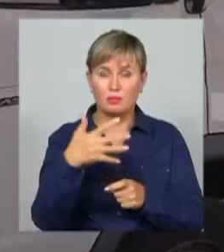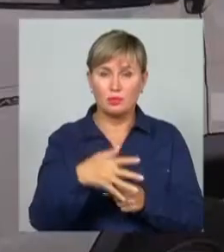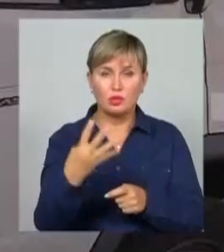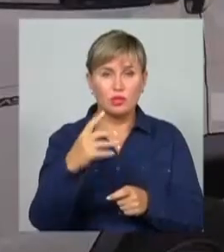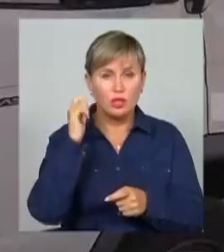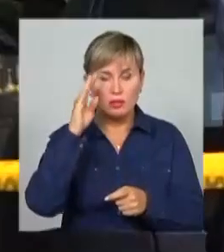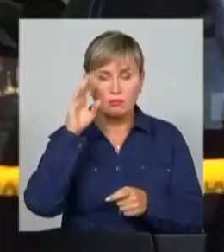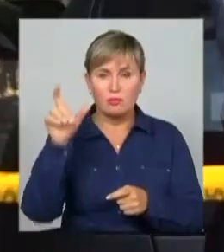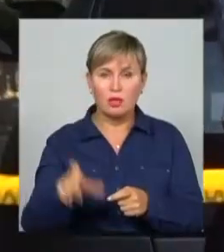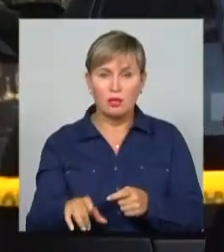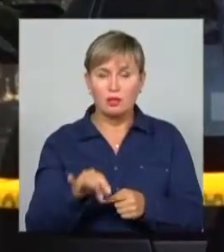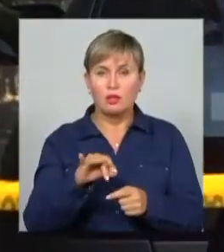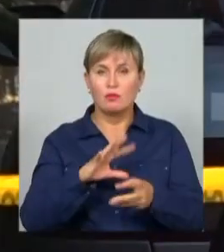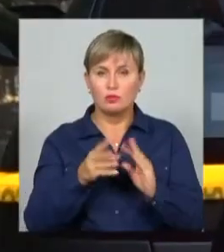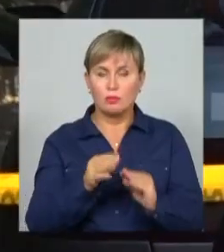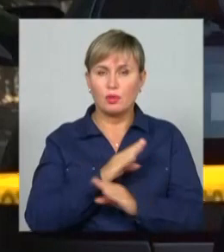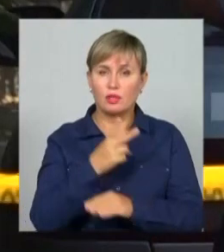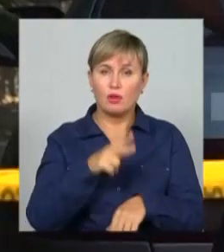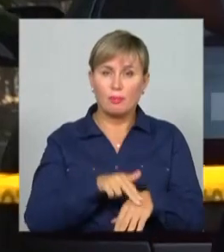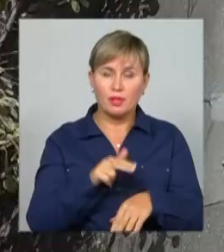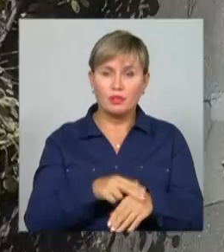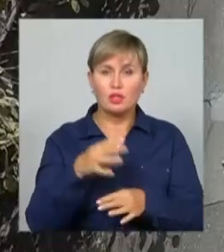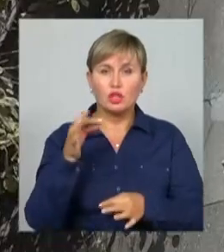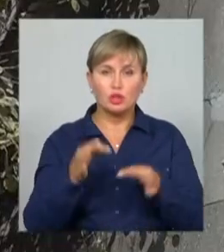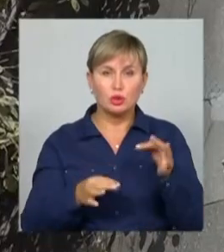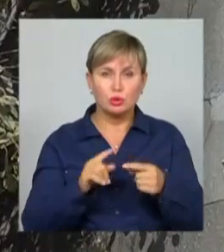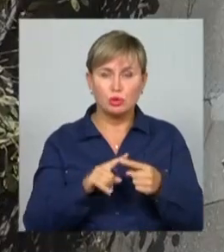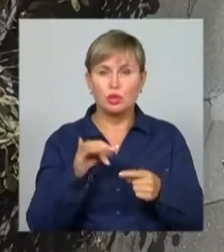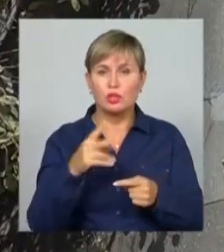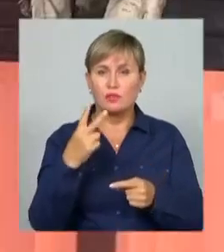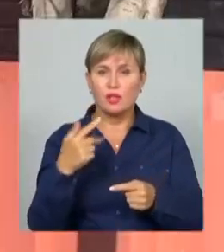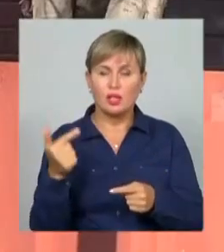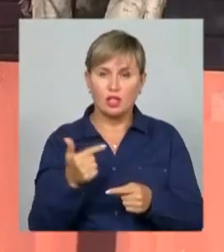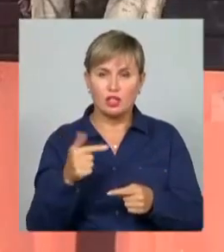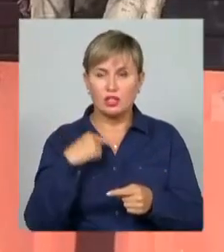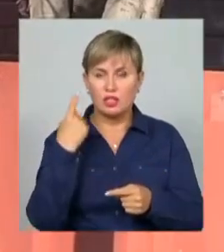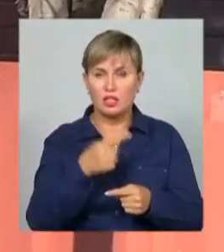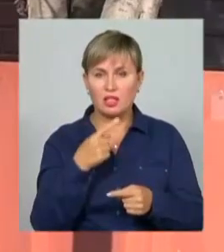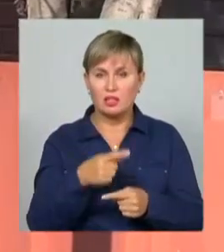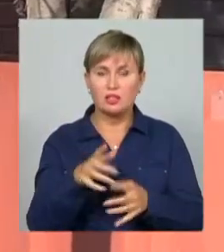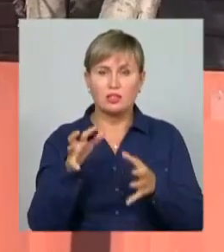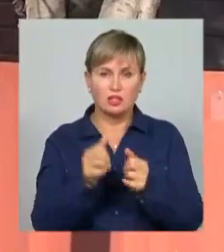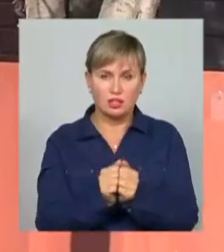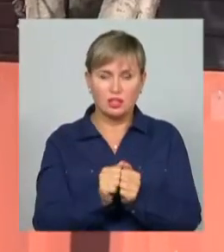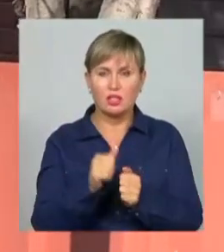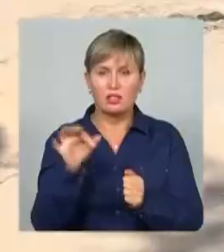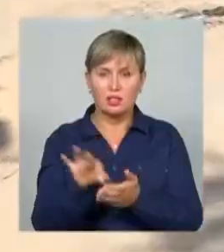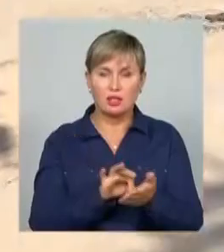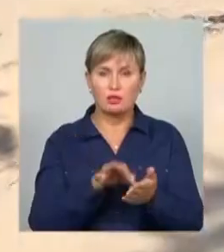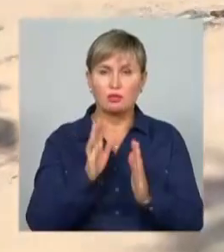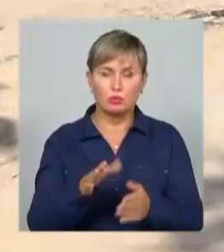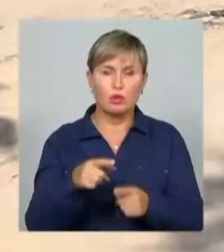частного сектора. В результате погибли 2 полицейских, судоисполнителя и 2 гражданских лиц. Стрелка задержали в тот же день. Ему